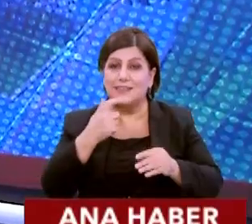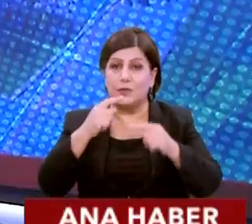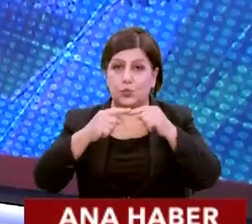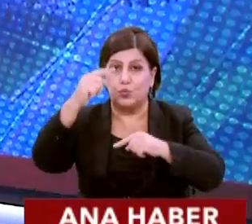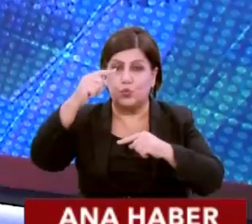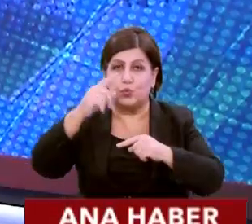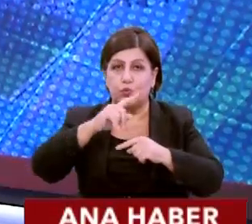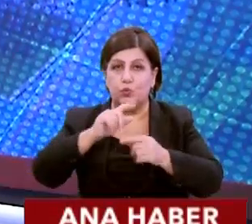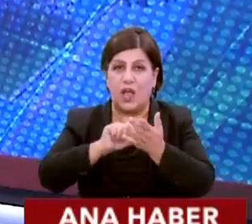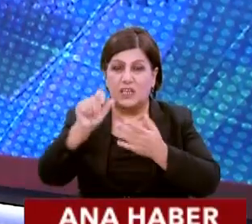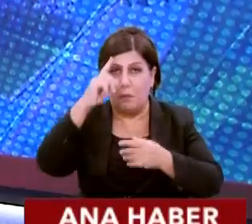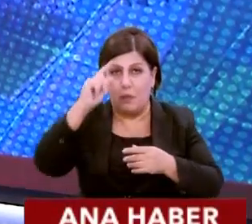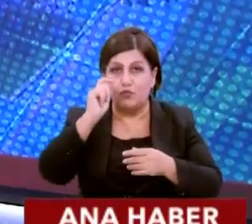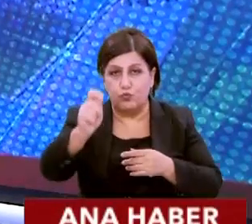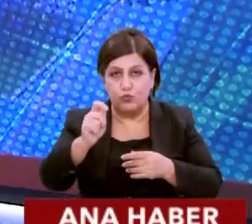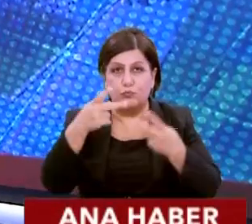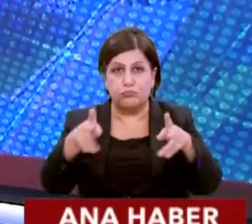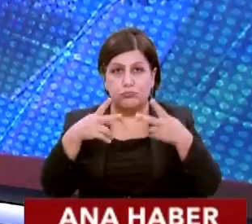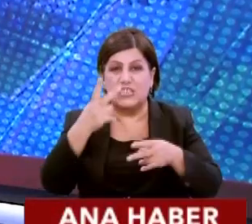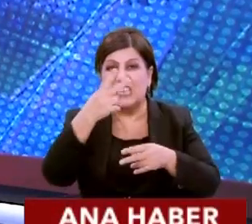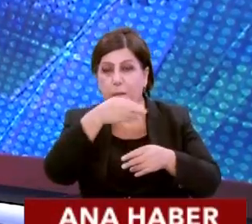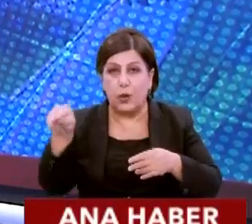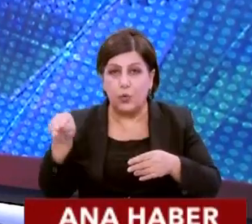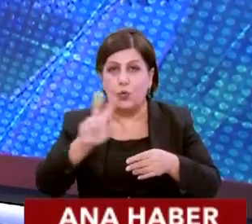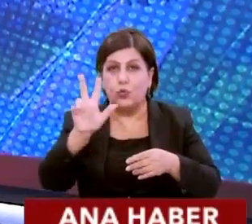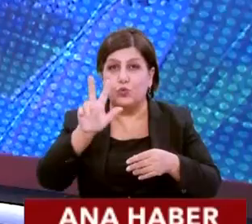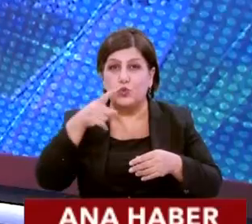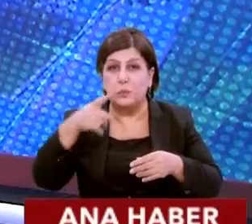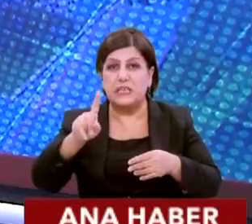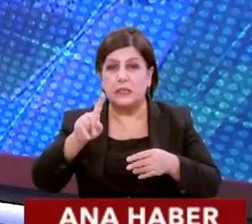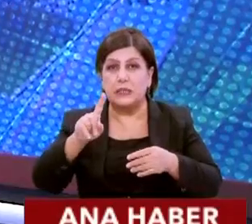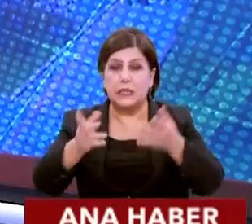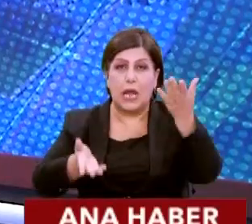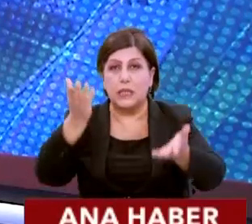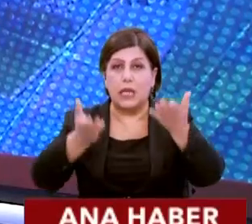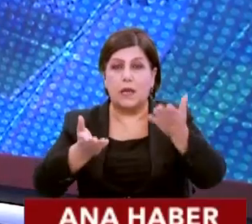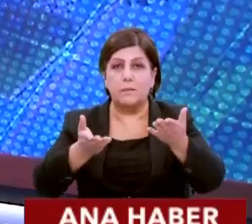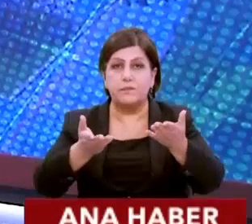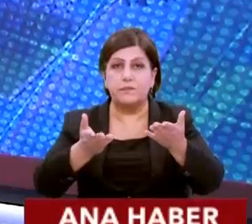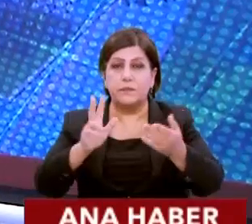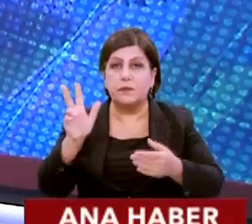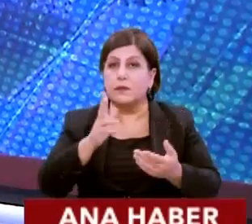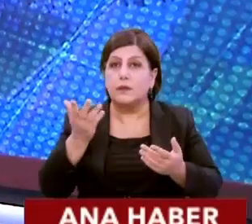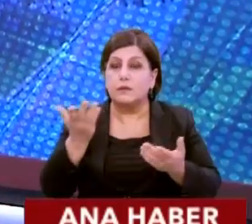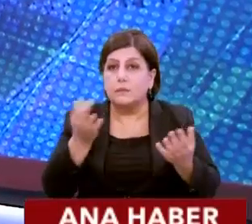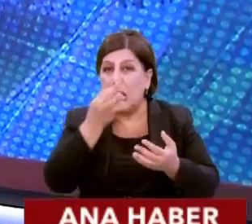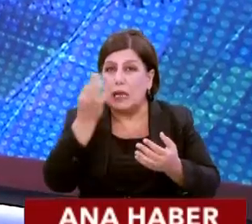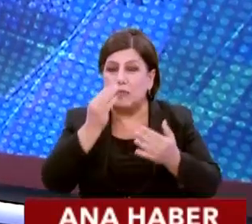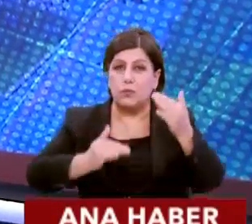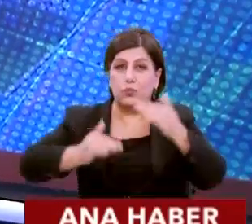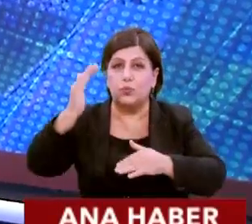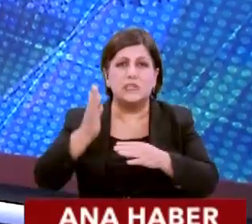üstündeki herkes başvurabilirdi iki milyon otuz binlerde 2 milyon 31 binlerde neredeyse